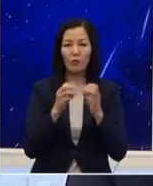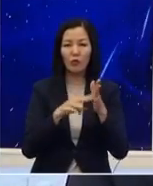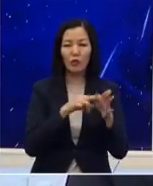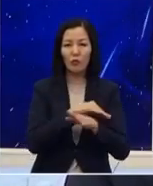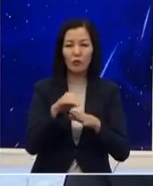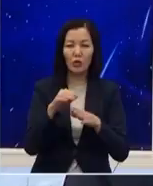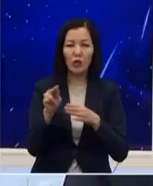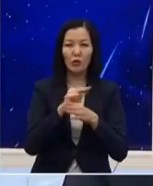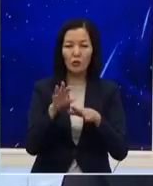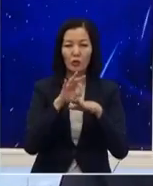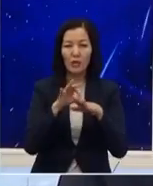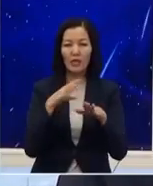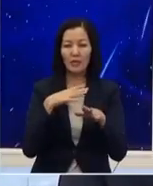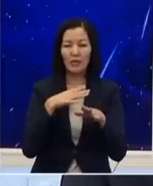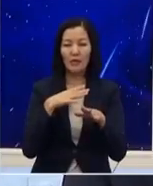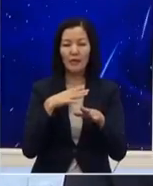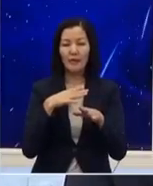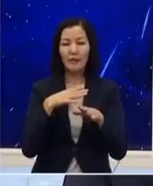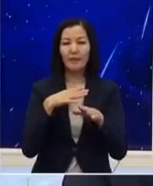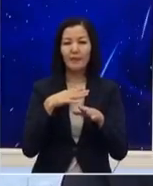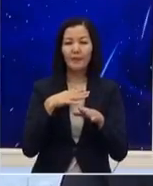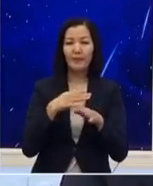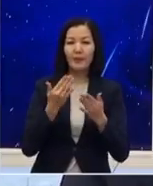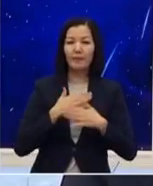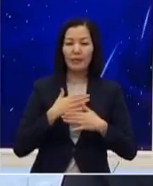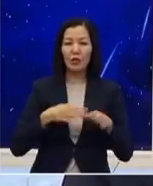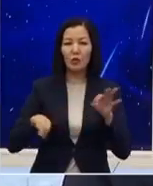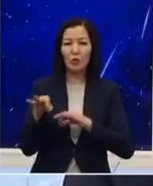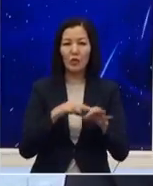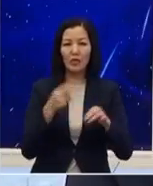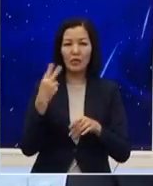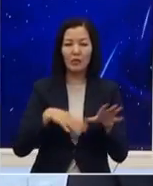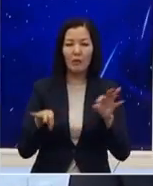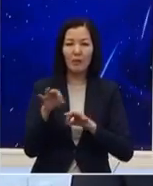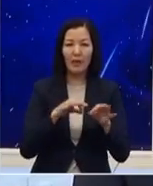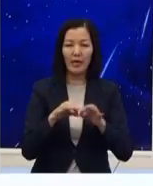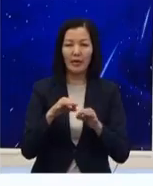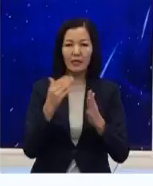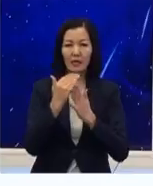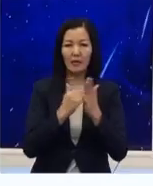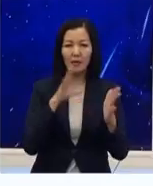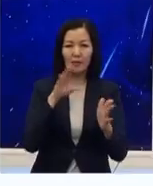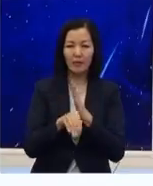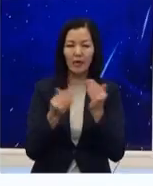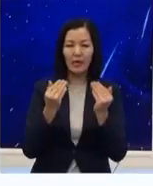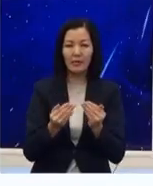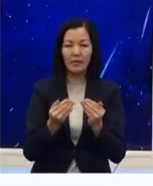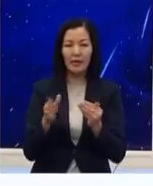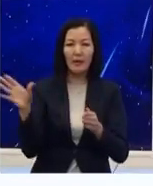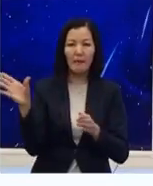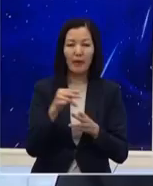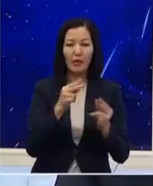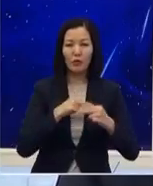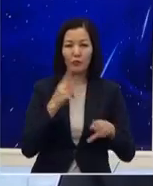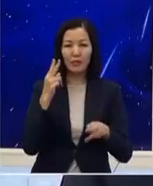қарастырылған. Мына біздің жол картасы аясында бізде 20 проекті қарастырылған. Оның қазір бүкіл жұмыстары